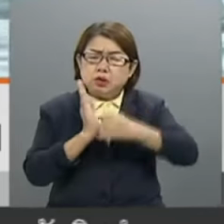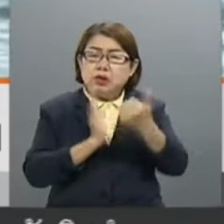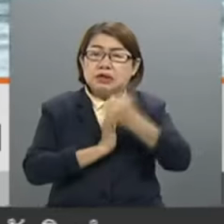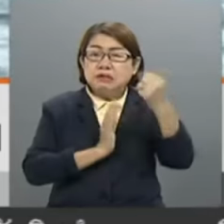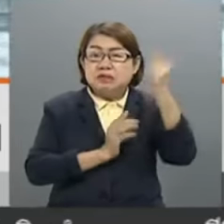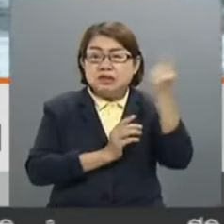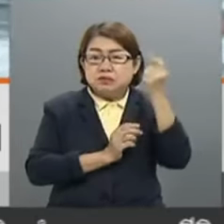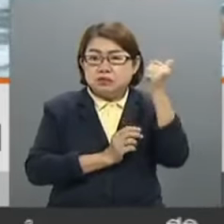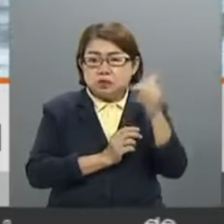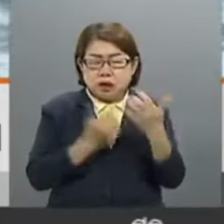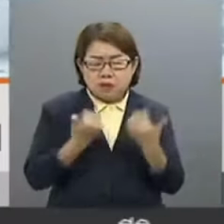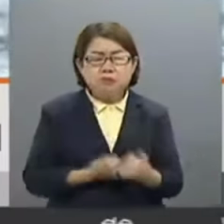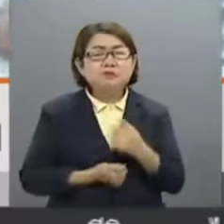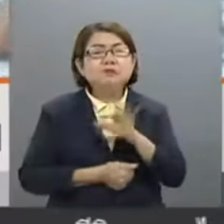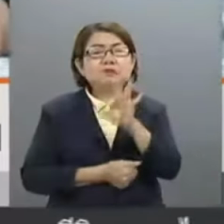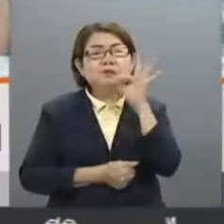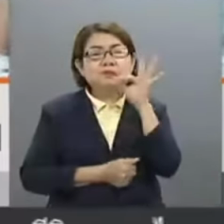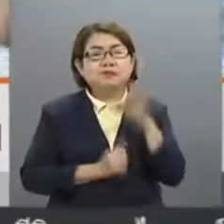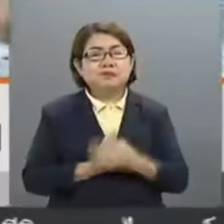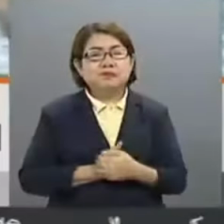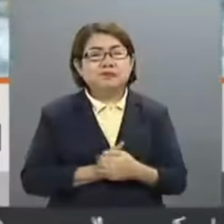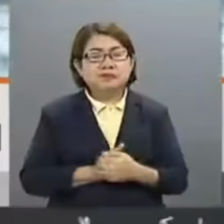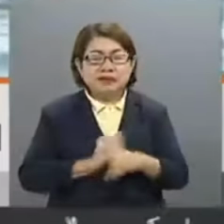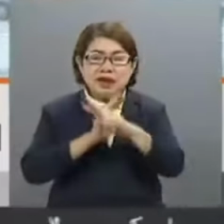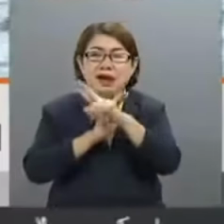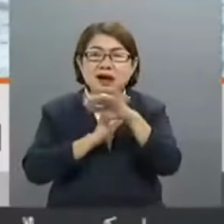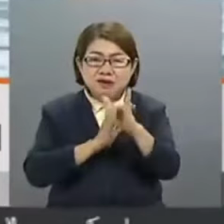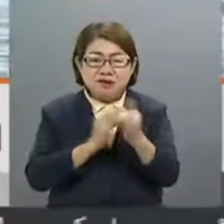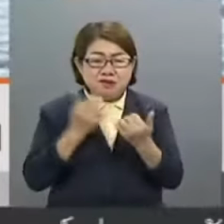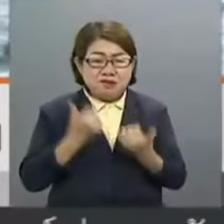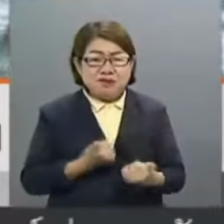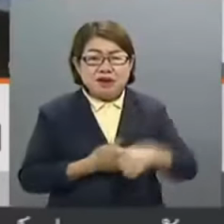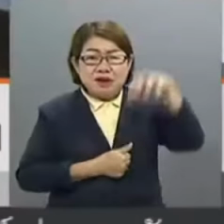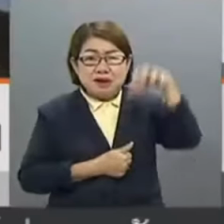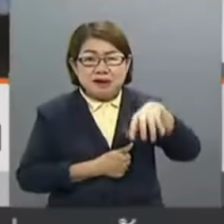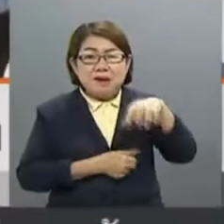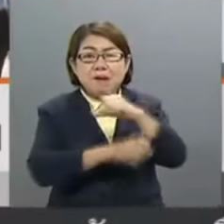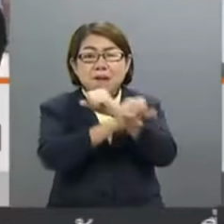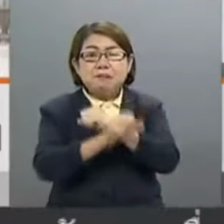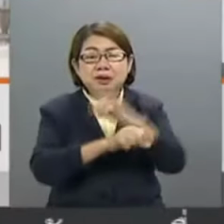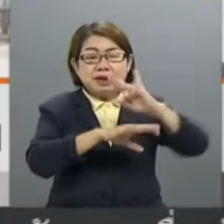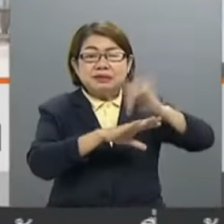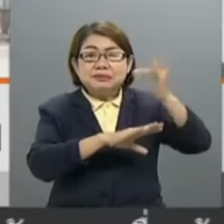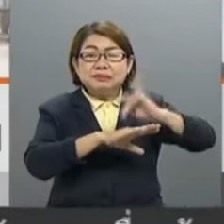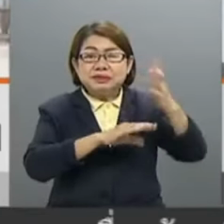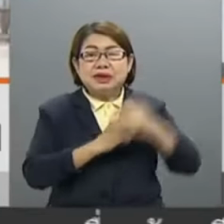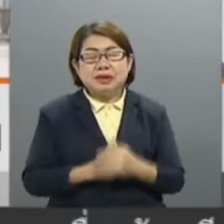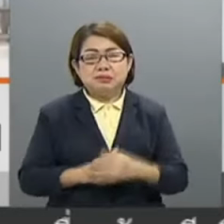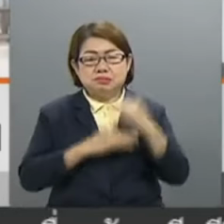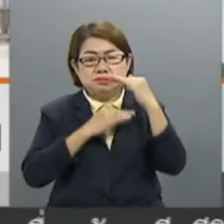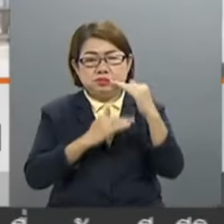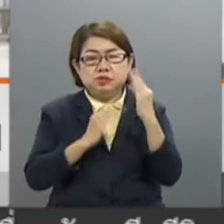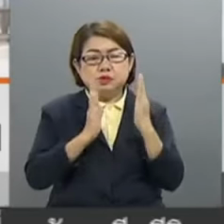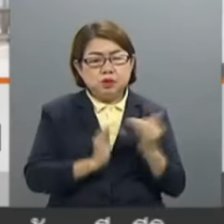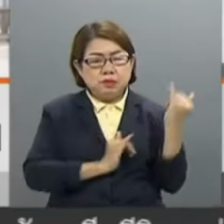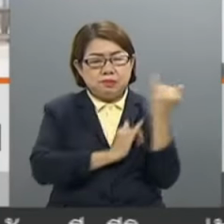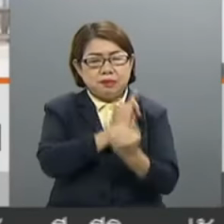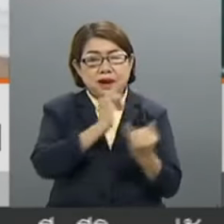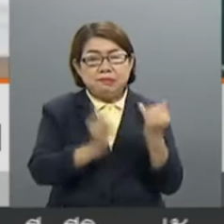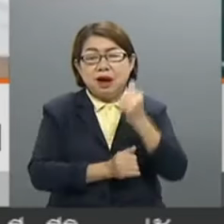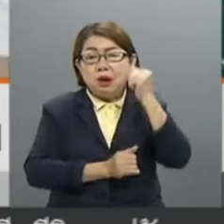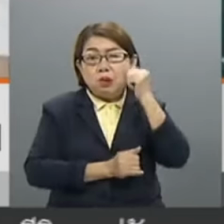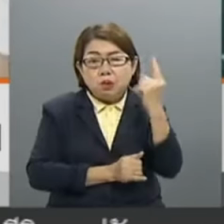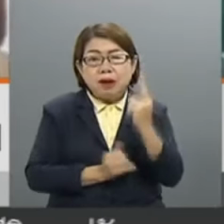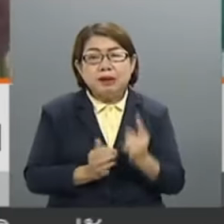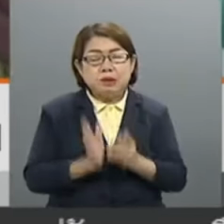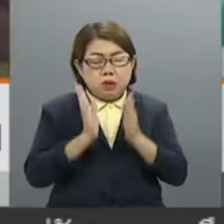ที่จะมาอยู่เสม็ดซึ่งปัจจุบันอุทยานแห่งชาติเขาแหลมย่าหมู่เกาะเสม็ดจำกัดการท่องเที่ยววันละไม่เกิน 2,700 คนค่ะ